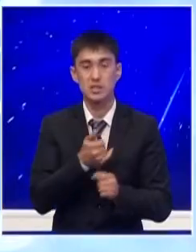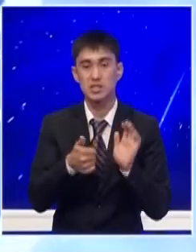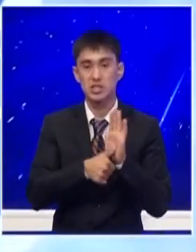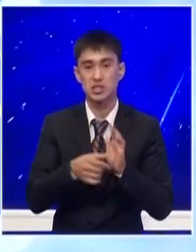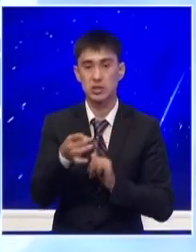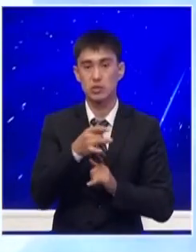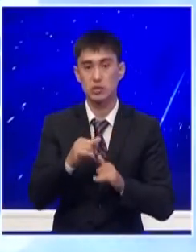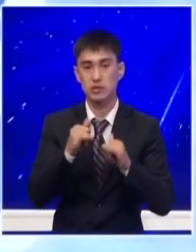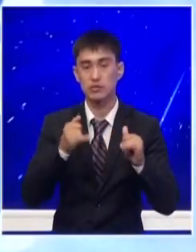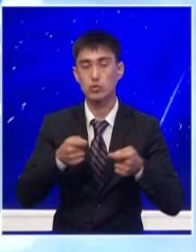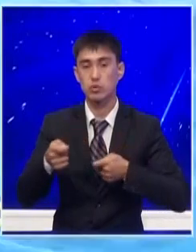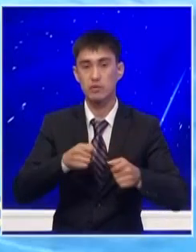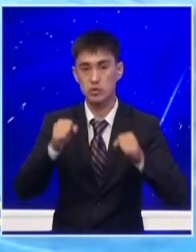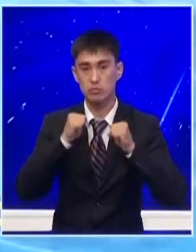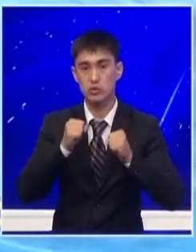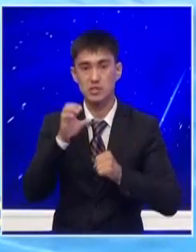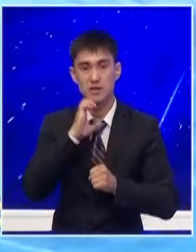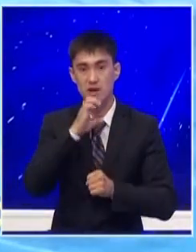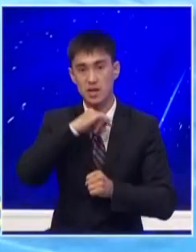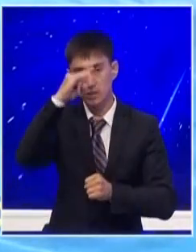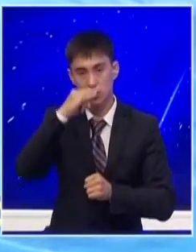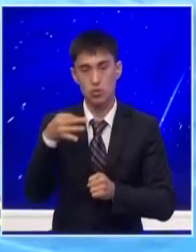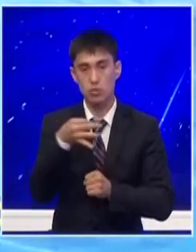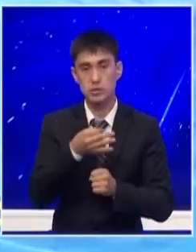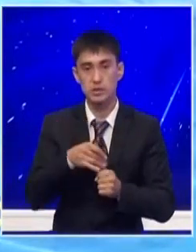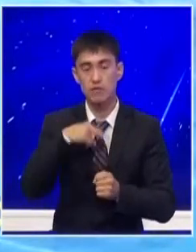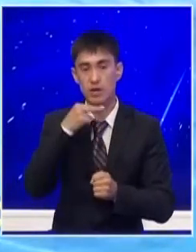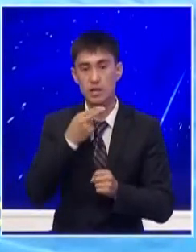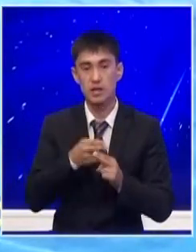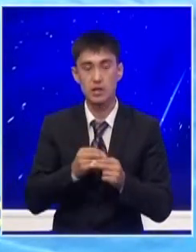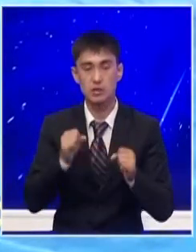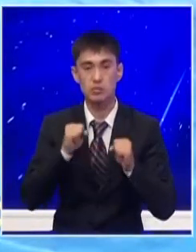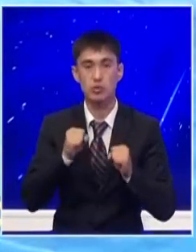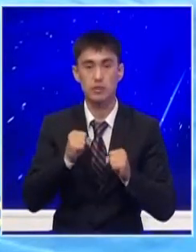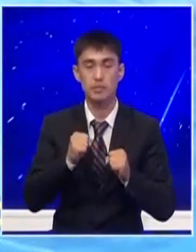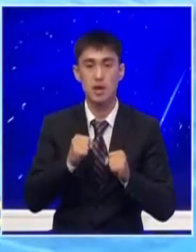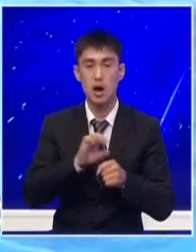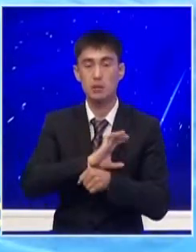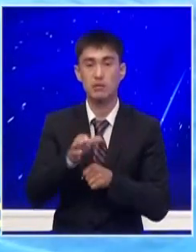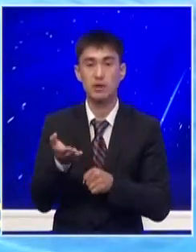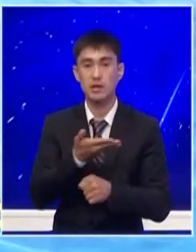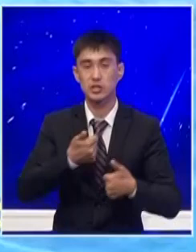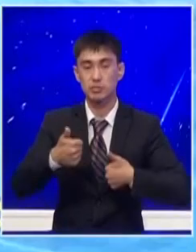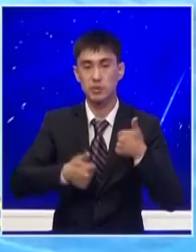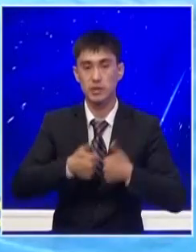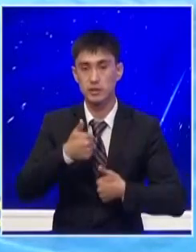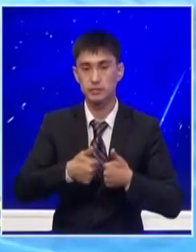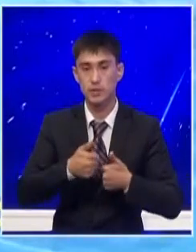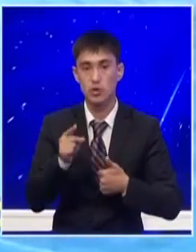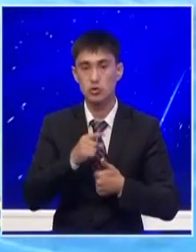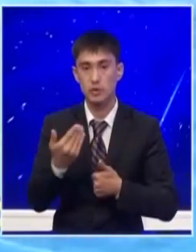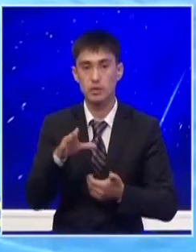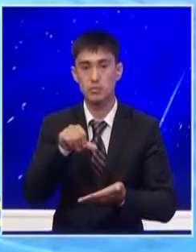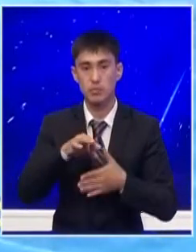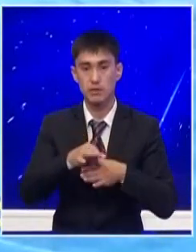6 регионах развивается. Управление спорта Северо-Казахстанской области выделили внимание для этого вида спорта, отправляли на эти чемпионаты, чтобы они